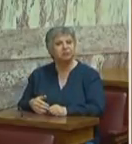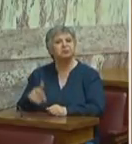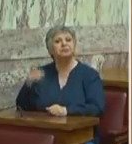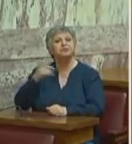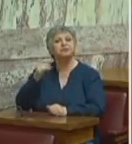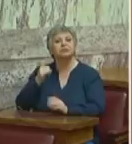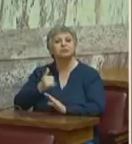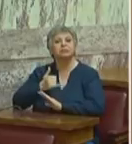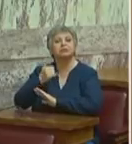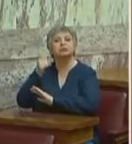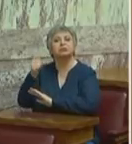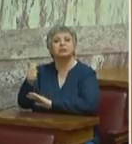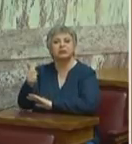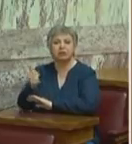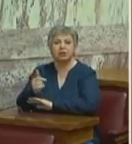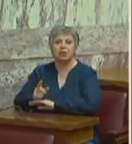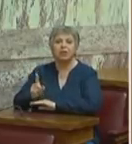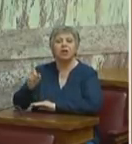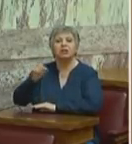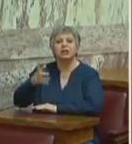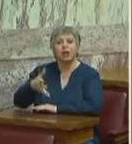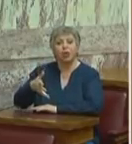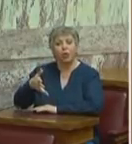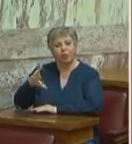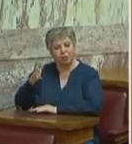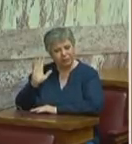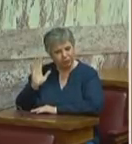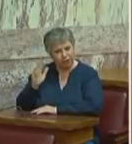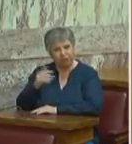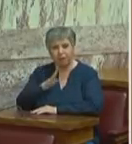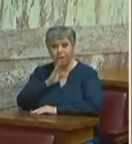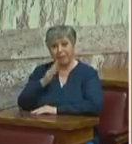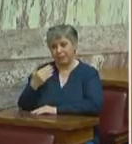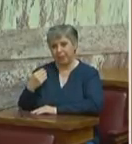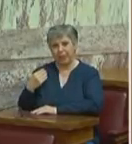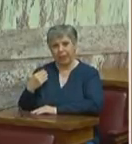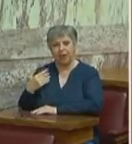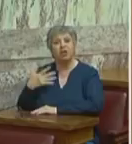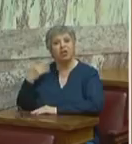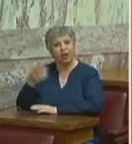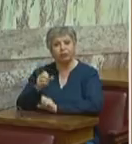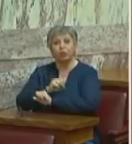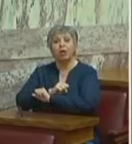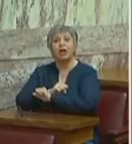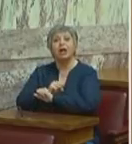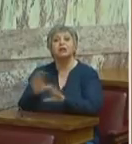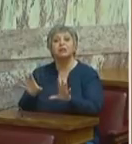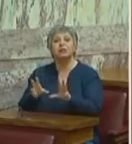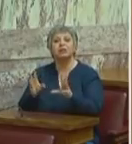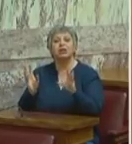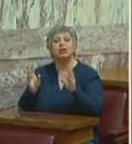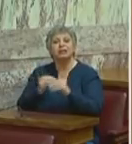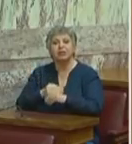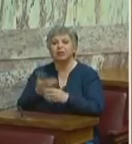αρχηγό της αξιωματικής αντιπολίτευσης και τον ενημέρωσα προσωπικά για την πορεία